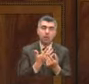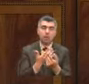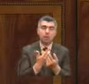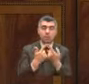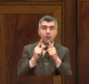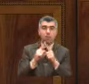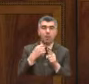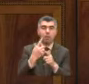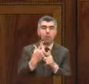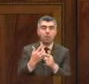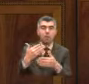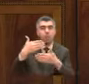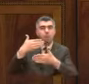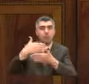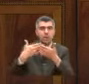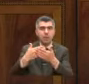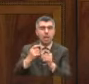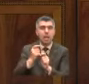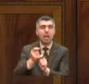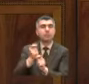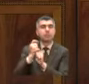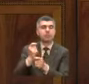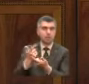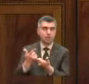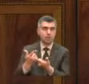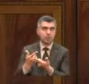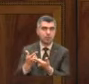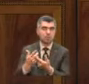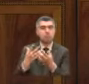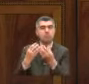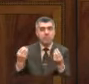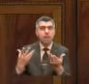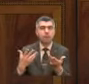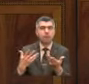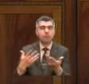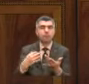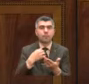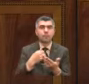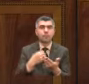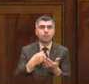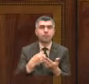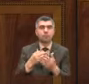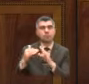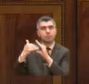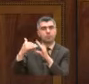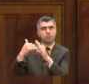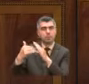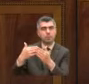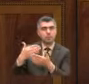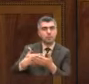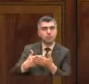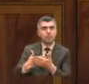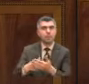النواحي ديال اسفي، وجات عندنا شكايات كثيره بما فيها الشكايه اللي تقدمت بها السيده النائبه المحترمه، وجاتنا